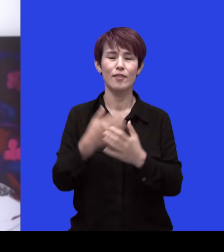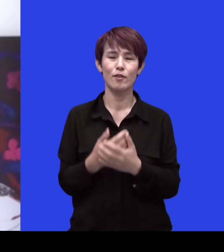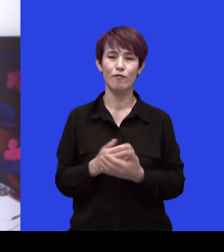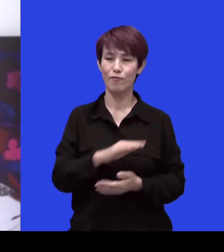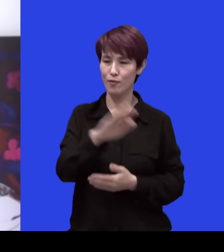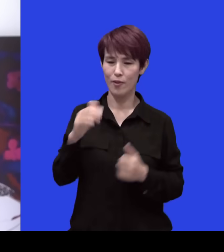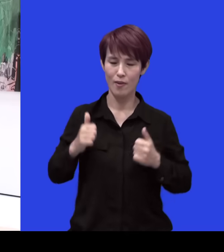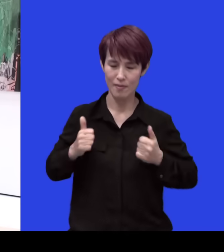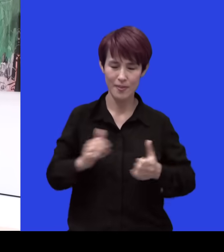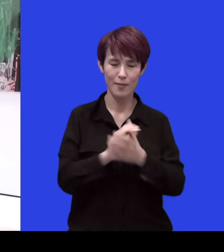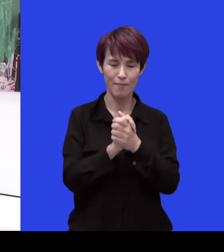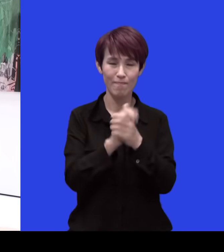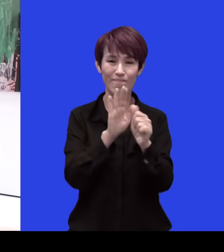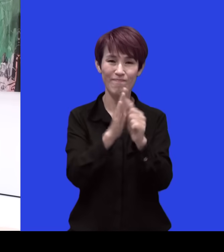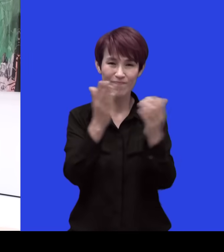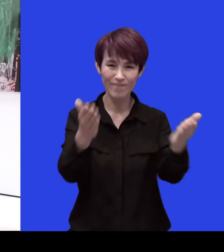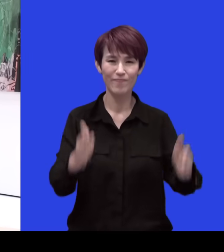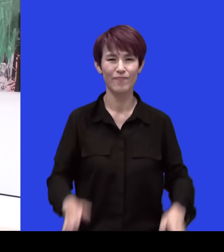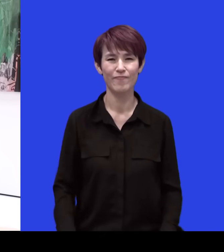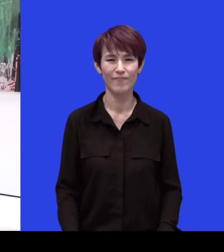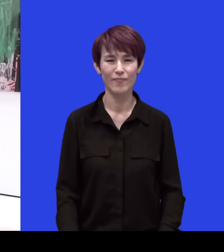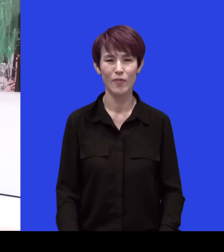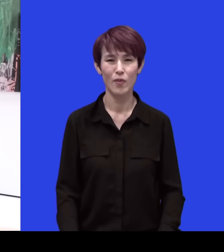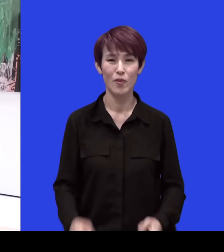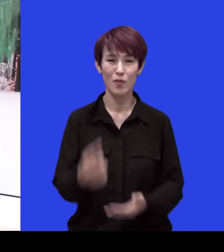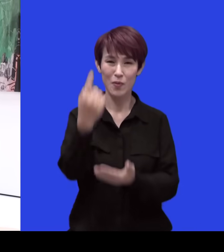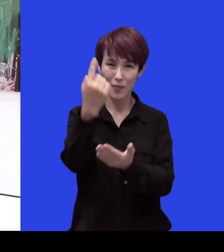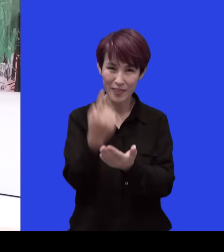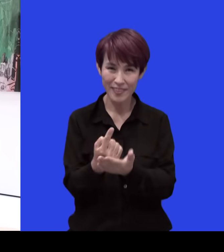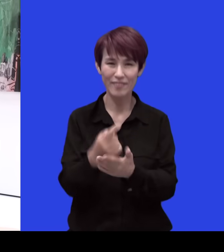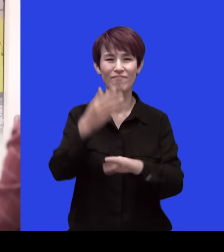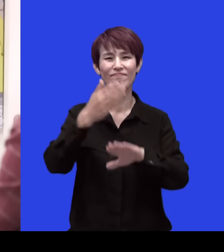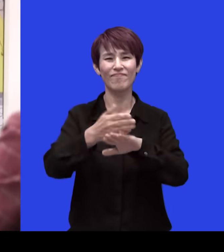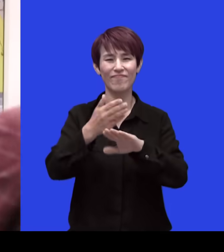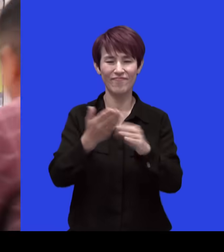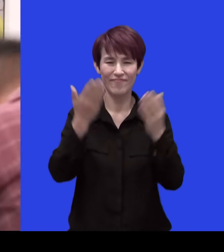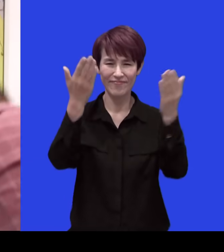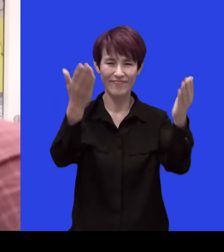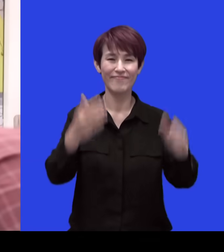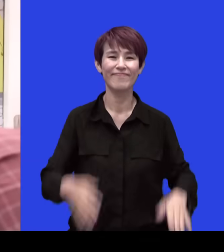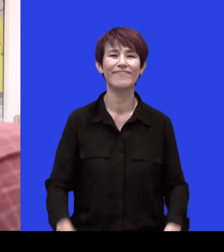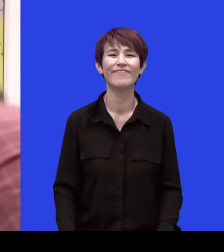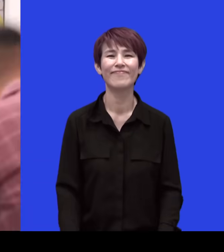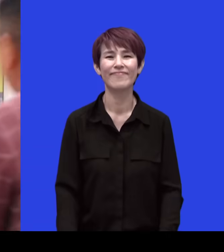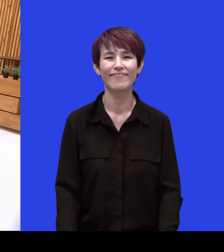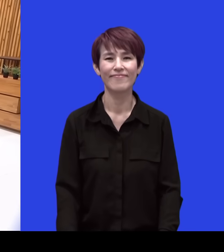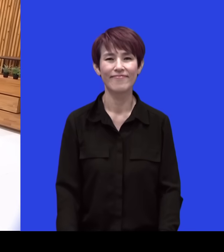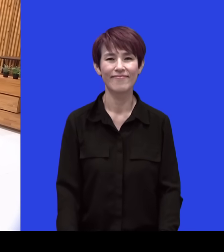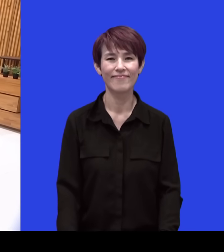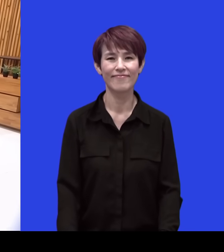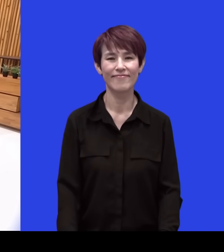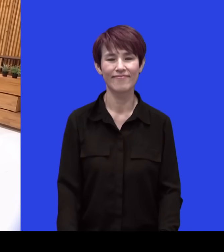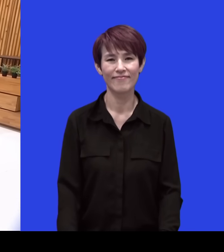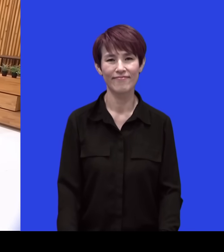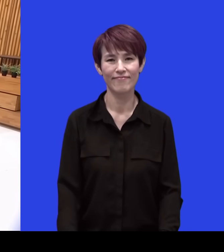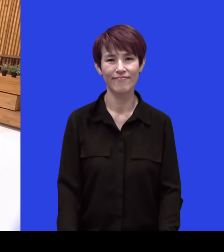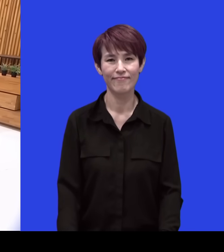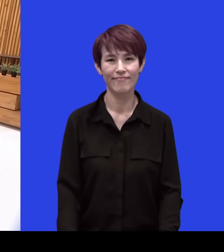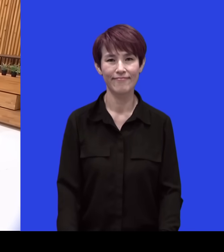열심히 기도하도록 예, 하겠습니다. 아이, 감사합니다. 오늘 멀리 이곳까지 와주셔서 아이, 귀한 감사합니다. 말씀 나누셔서 고맙습니다. 예. 감사합니다. 감사합니다, 선생님.